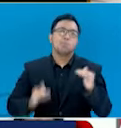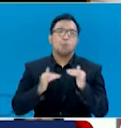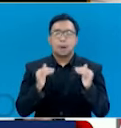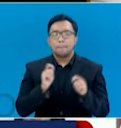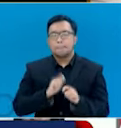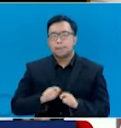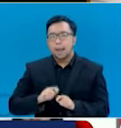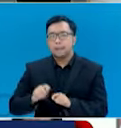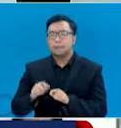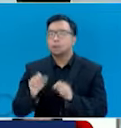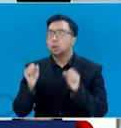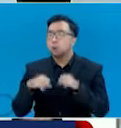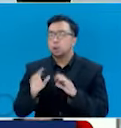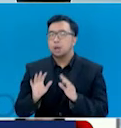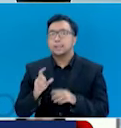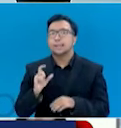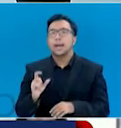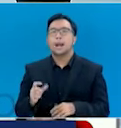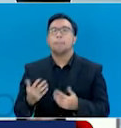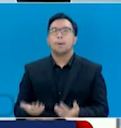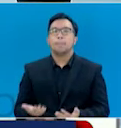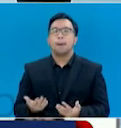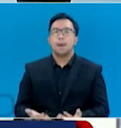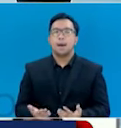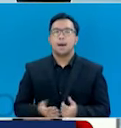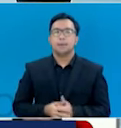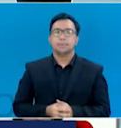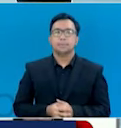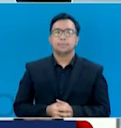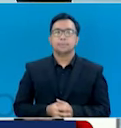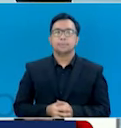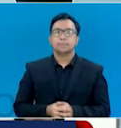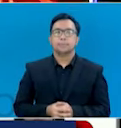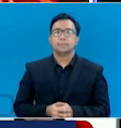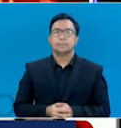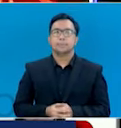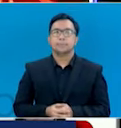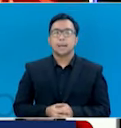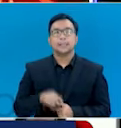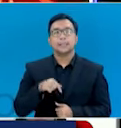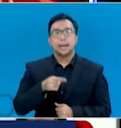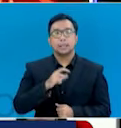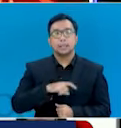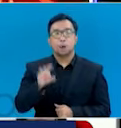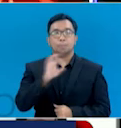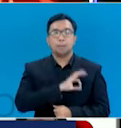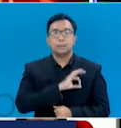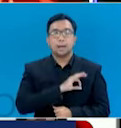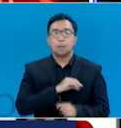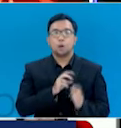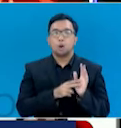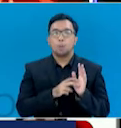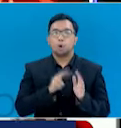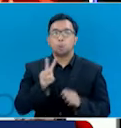waktunya caranya? Waktunya habis Bapak. Kami persilakan sebentar mungkin, Bapak. Kami persilakan kepada calon presiden nomor urut 2 Bapak Prabowo Subianto untuk